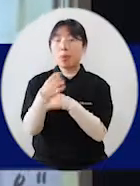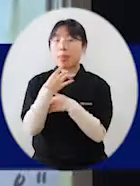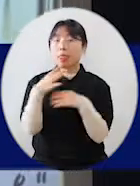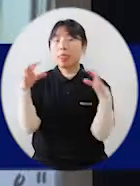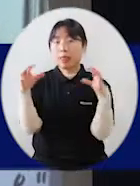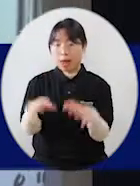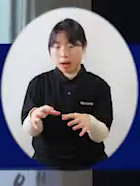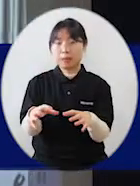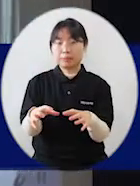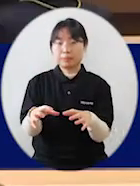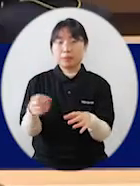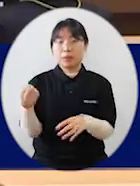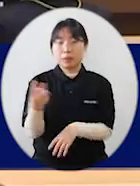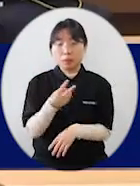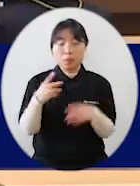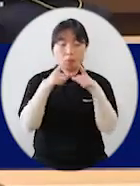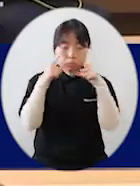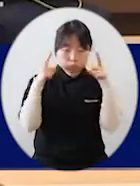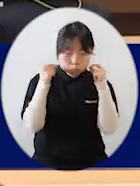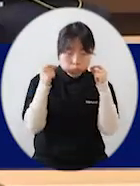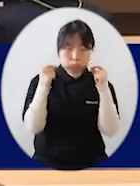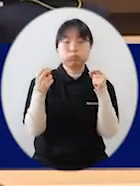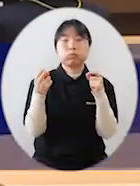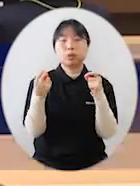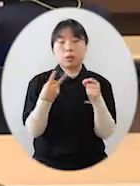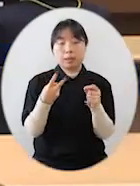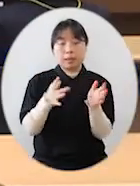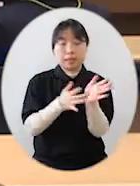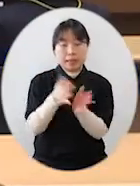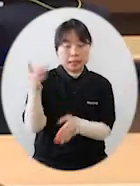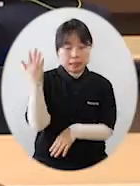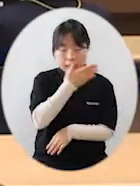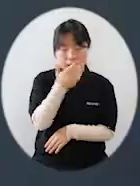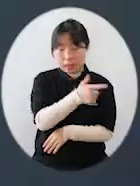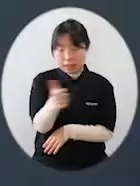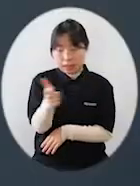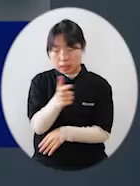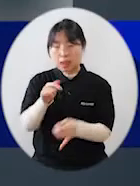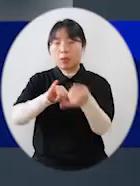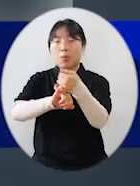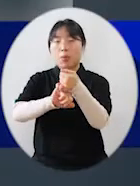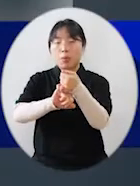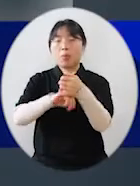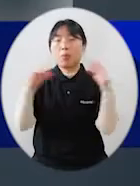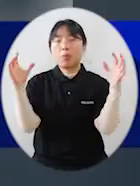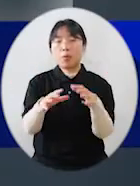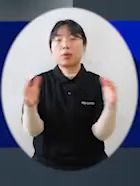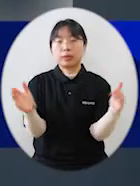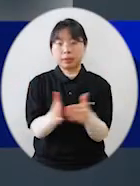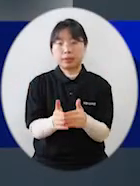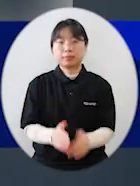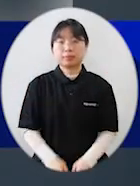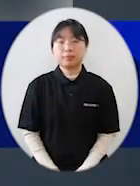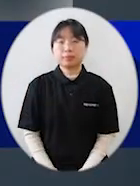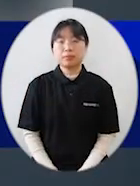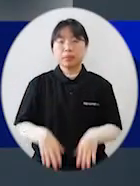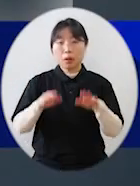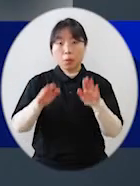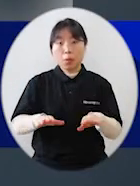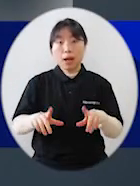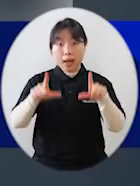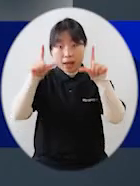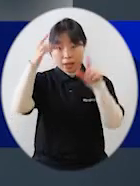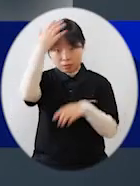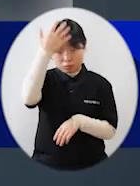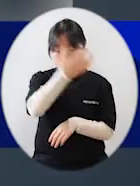인력만 참석한 가운데 방역지침을 준수하며 진행됐습니다. 올해는 그 천산암, 각동에서